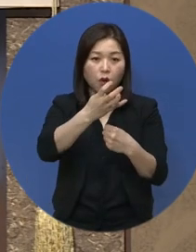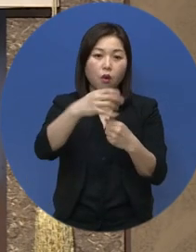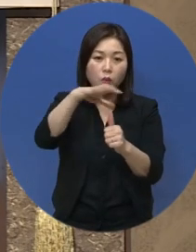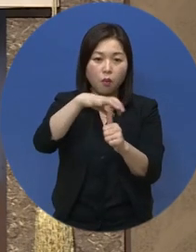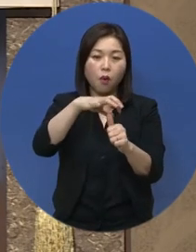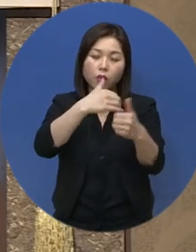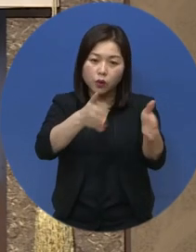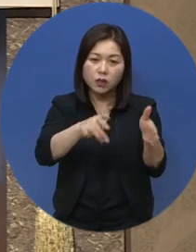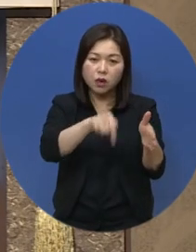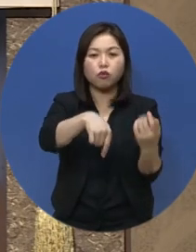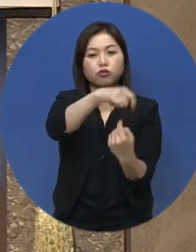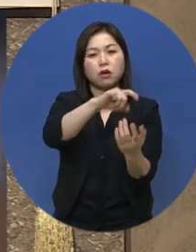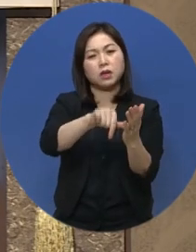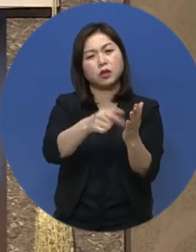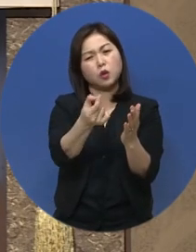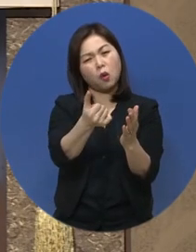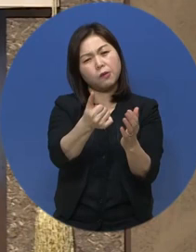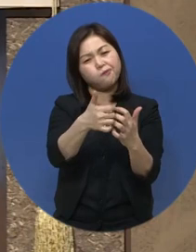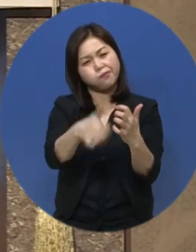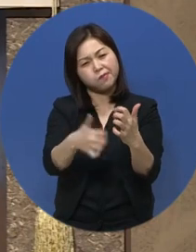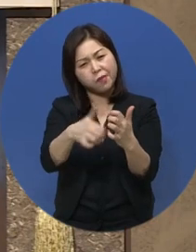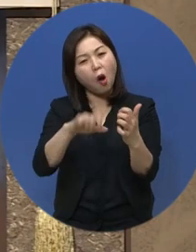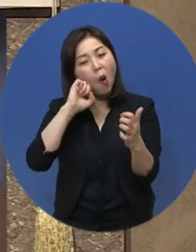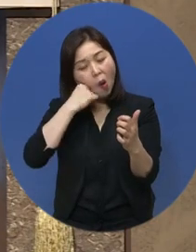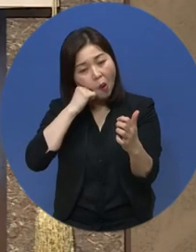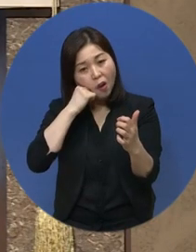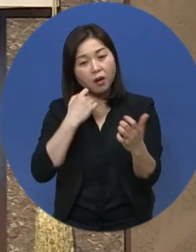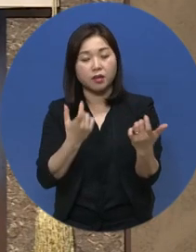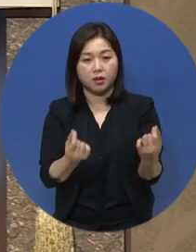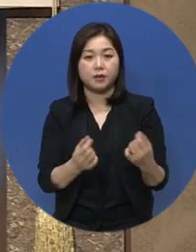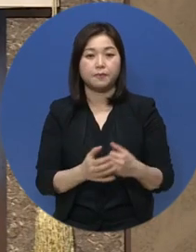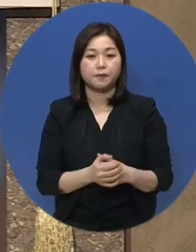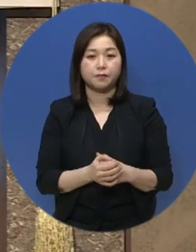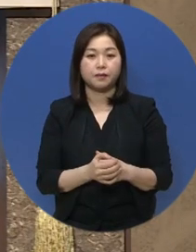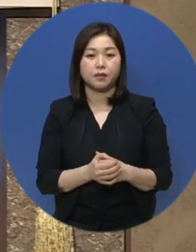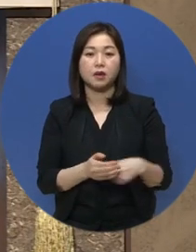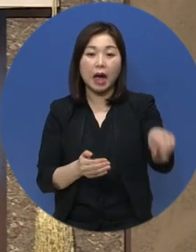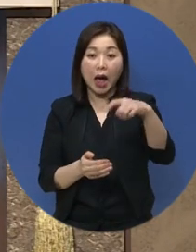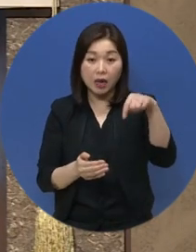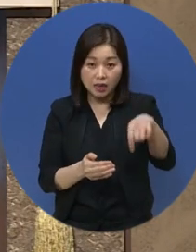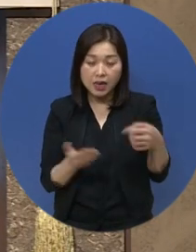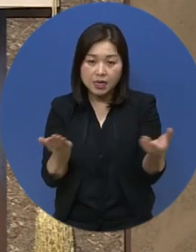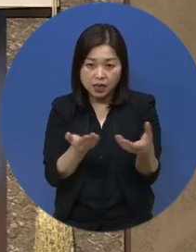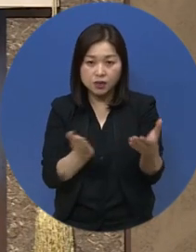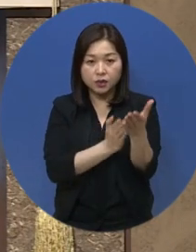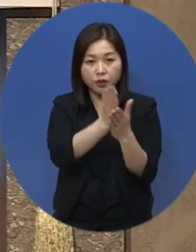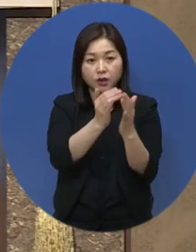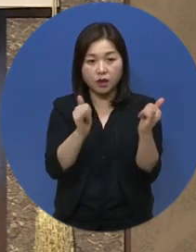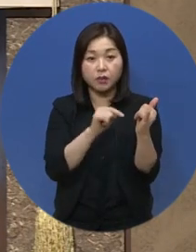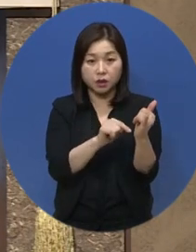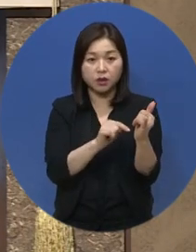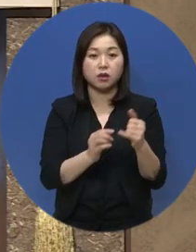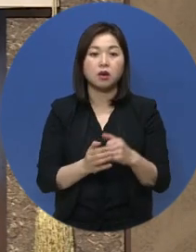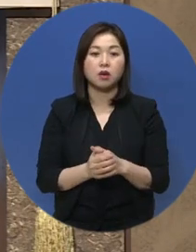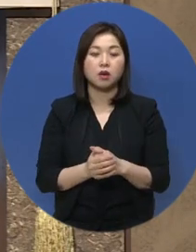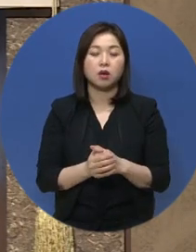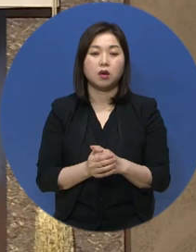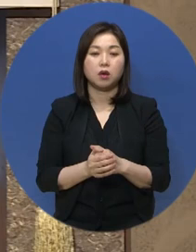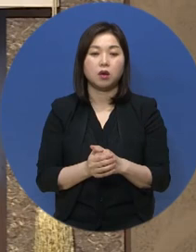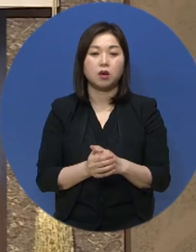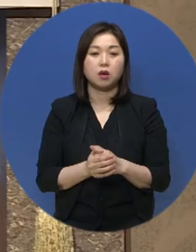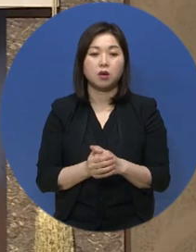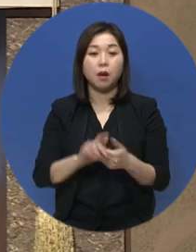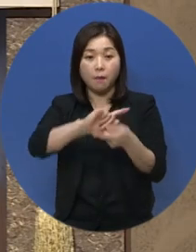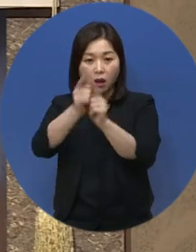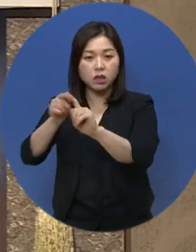조금 어려움이 좀 있었죠. 그런데 그 초등 돌봄 교실 내에 일하고 있는 돌봄 전담사들은 네. 지금